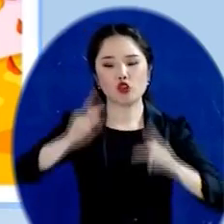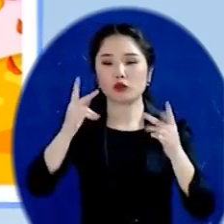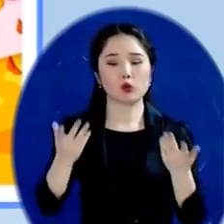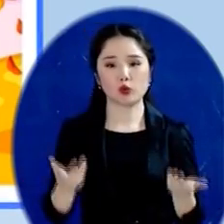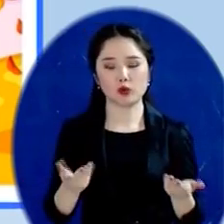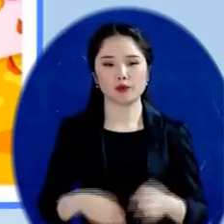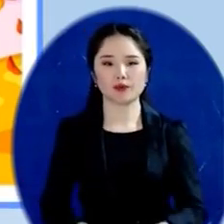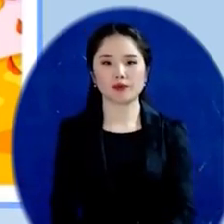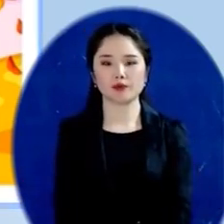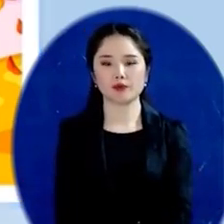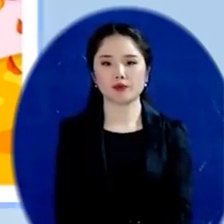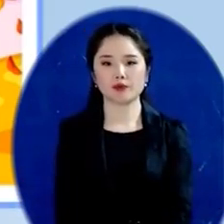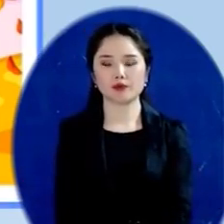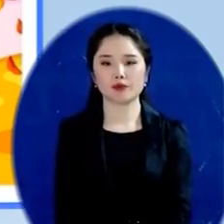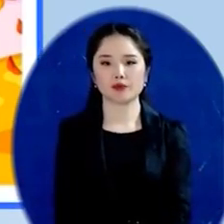өөрчлөлт байна вэ?